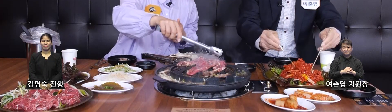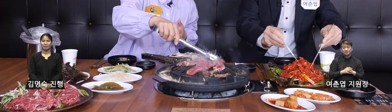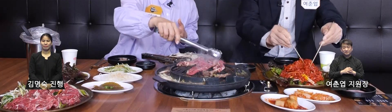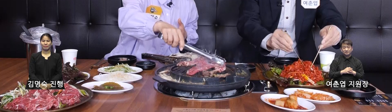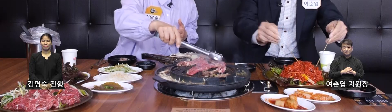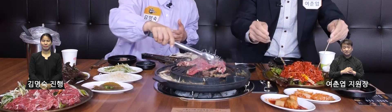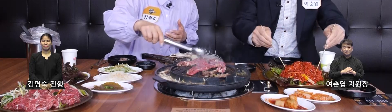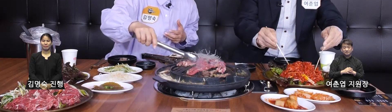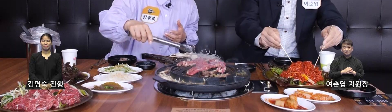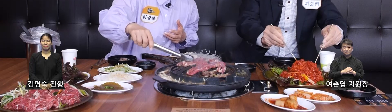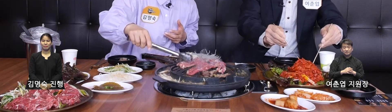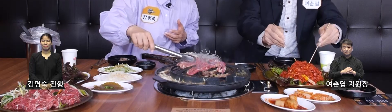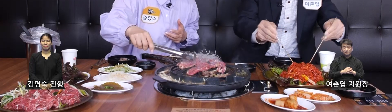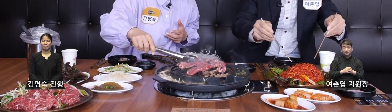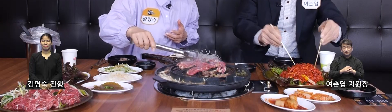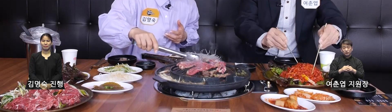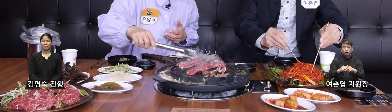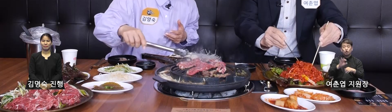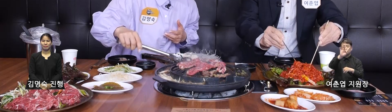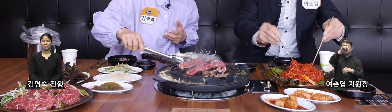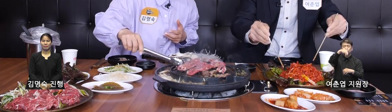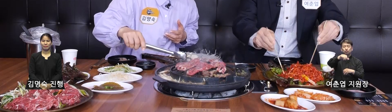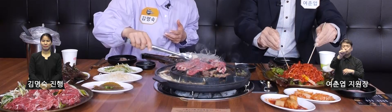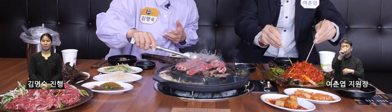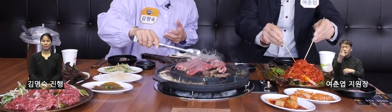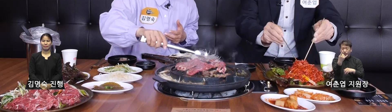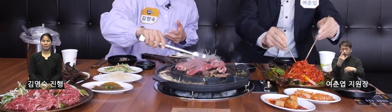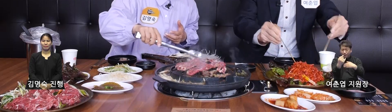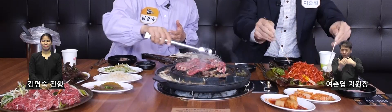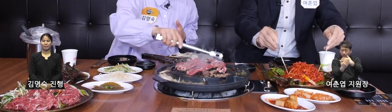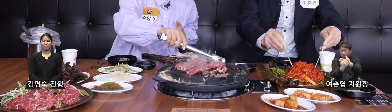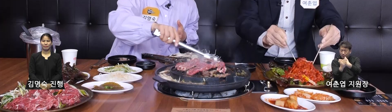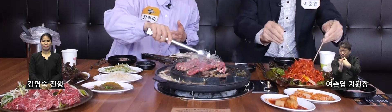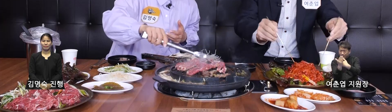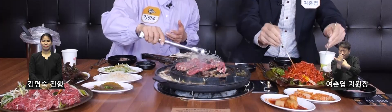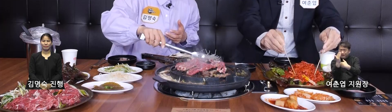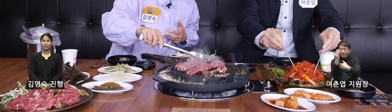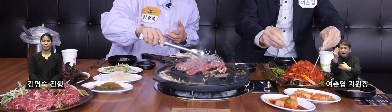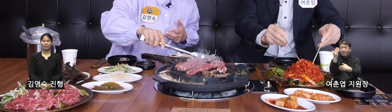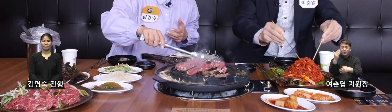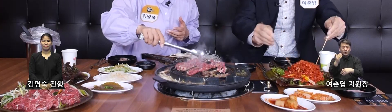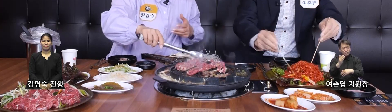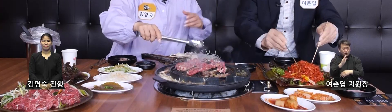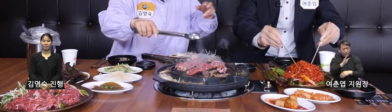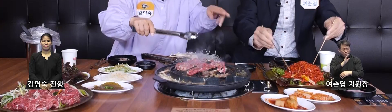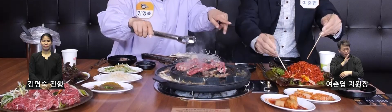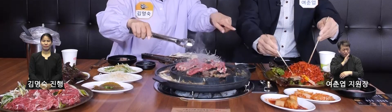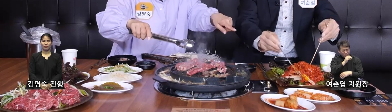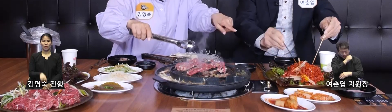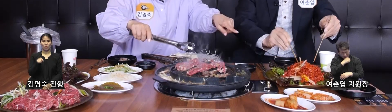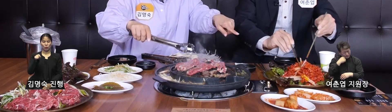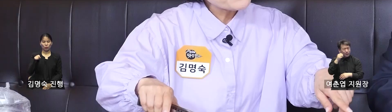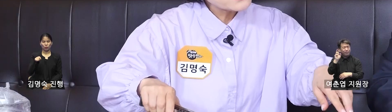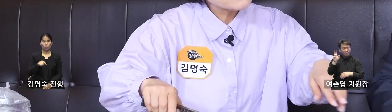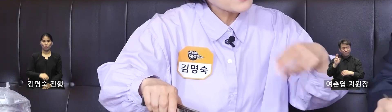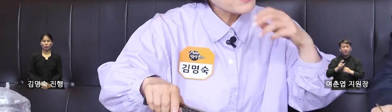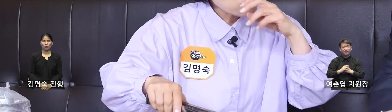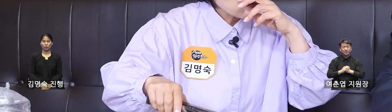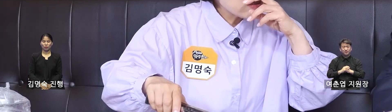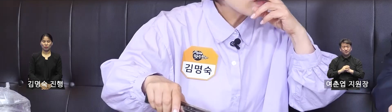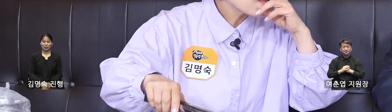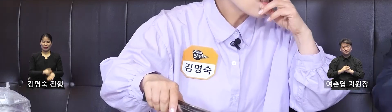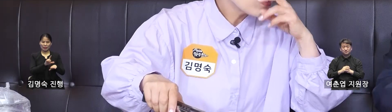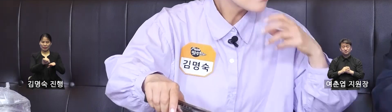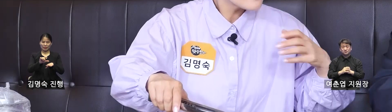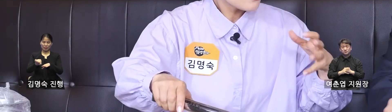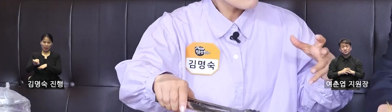육회가 윤기가 잘 흐르는 게 일단 무겁직스러워 보입니다. 그러니까 이것도 조금 지방마다